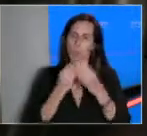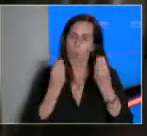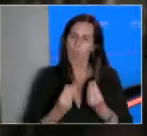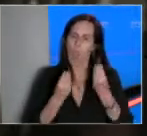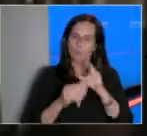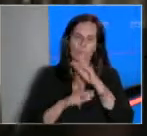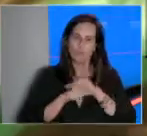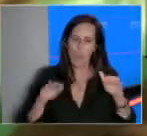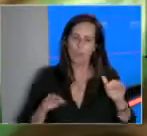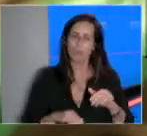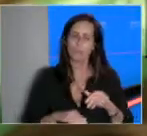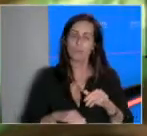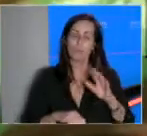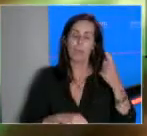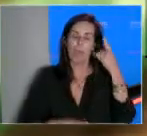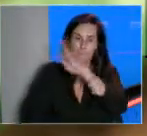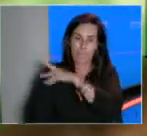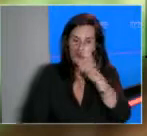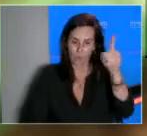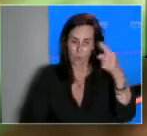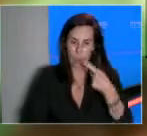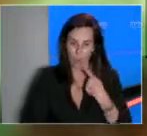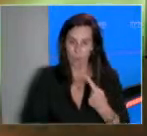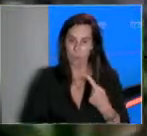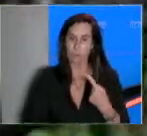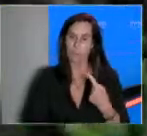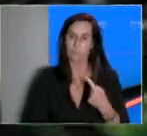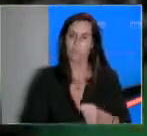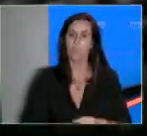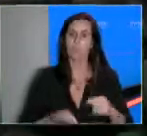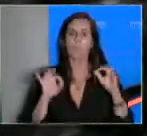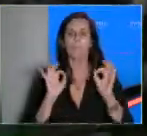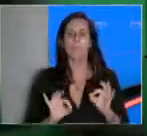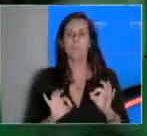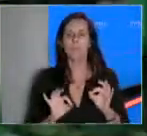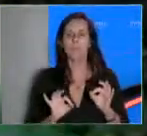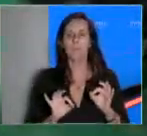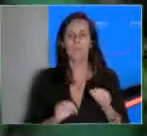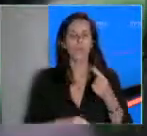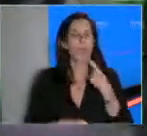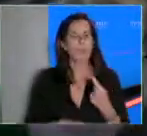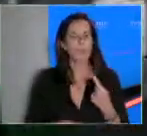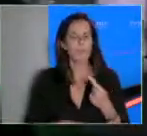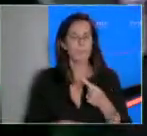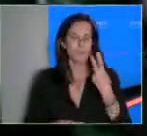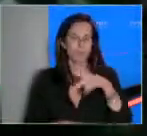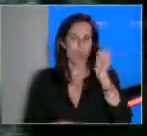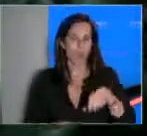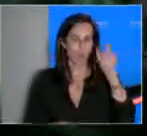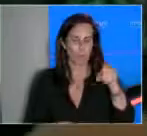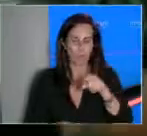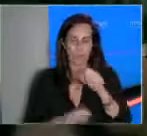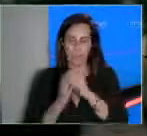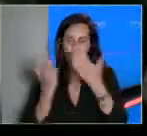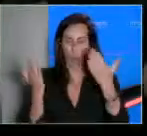שנקרא. המקורות הפלסטינים שלנו בעצם מדברים עם שני גורמים, שזה